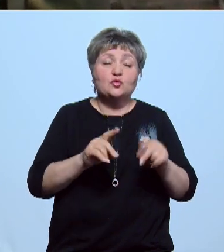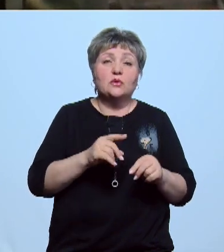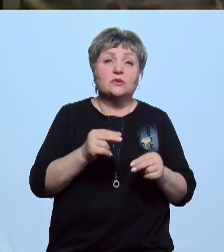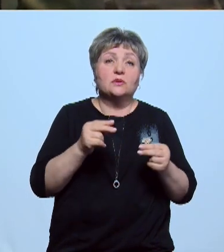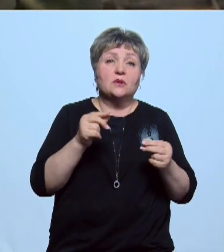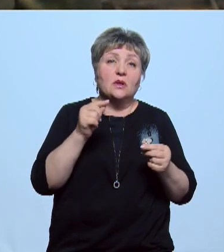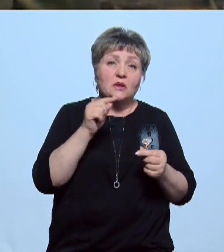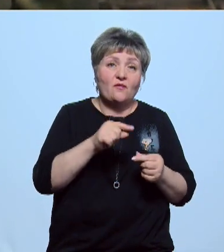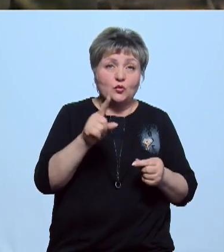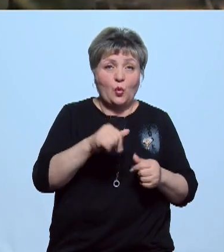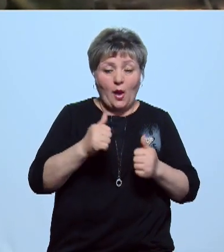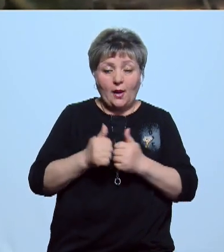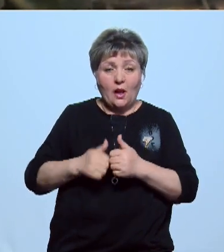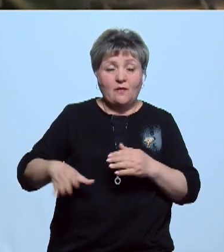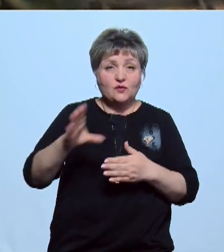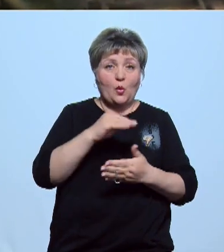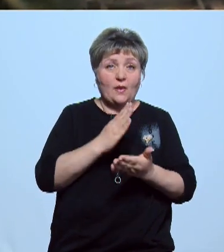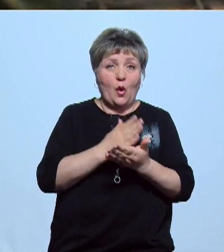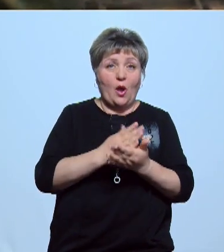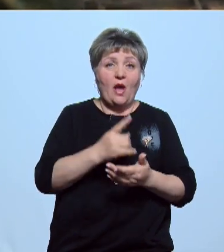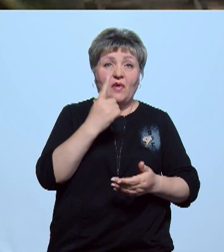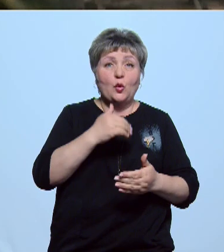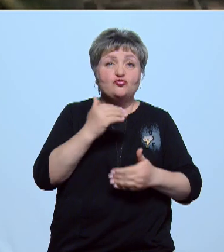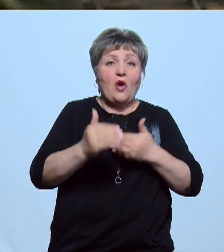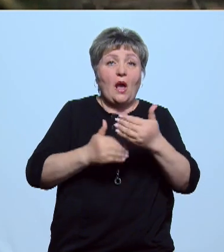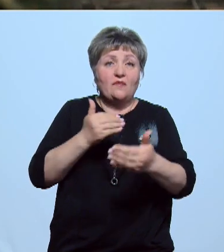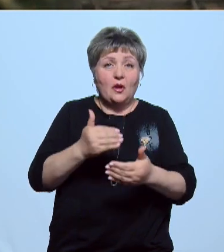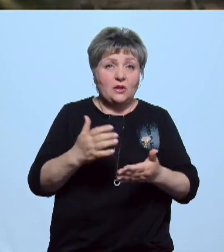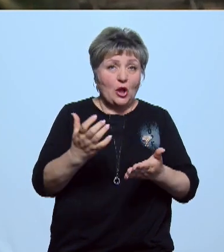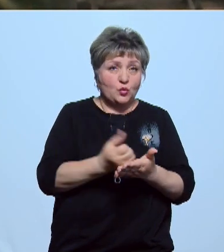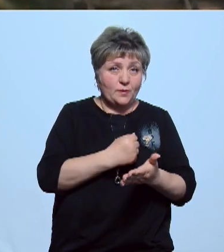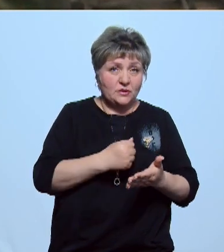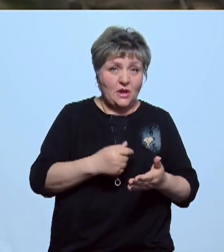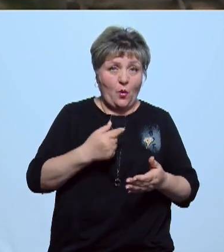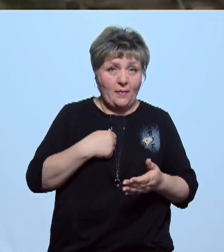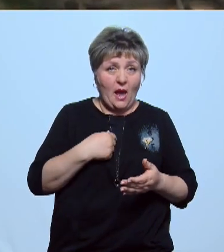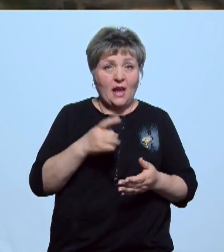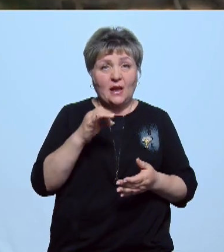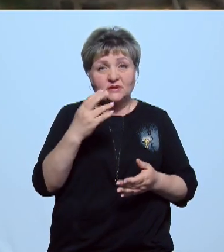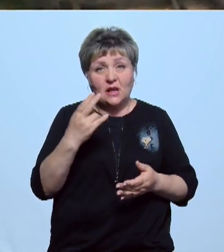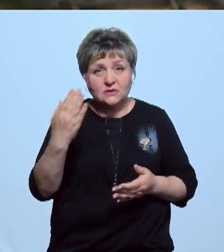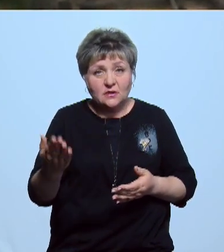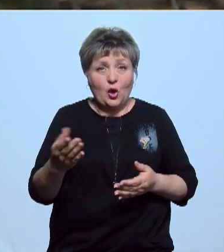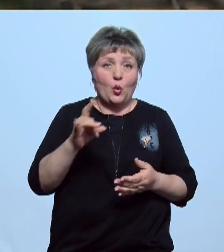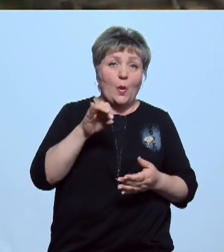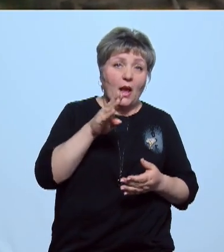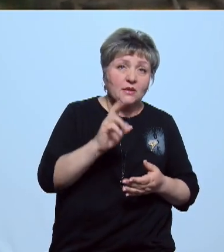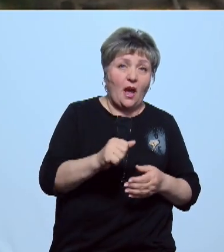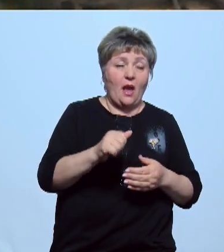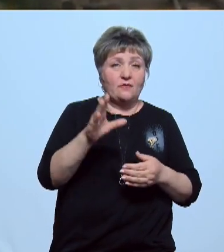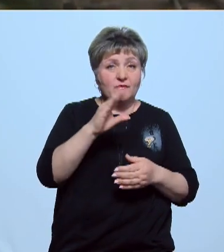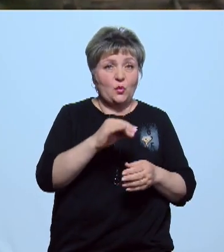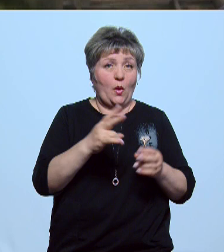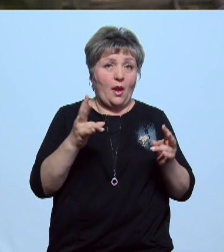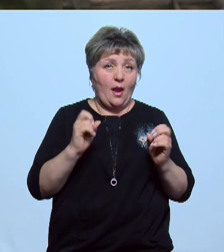За счет, вот у меня все, шаговой доступности, если грубо сказать. Вот у меня резет лежит, вот рулетка, все вот здесь как